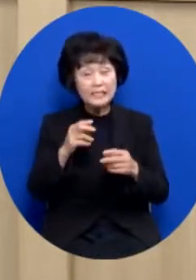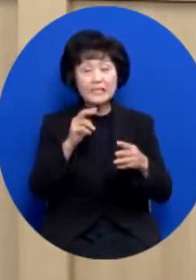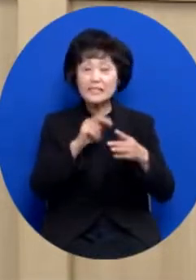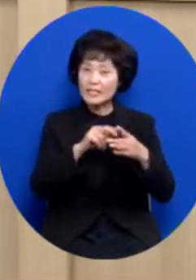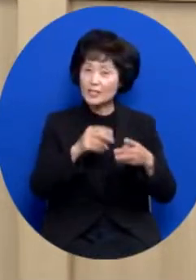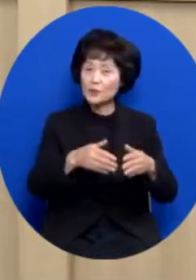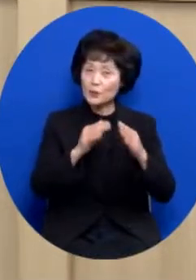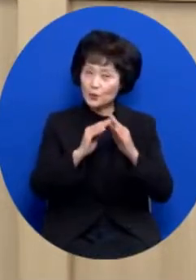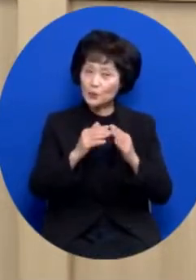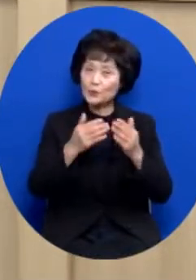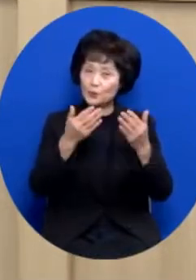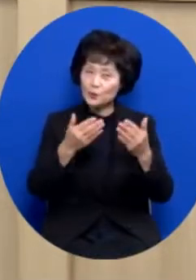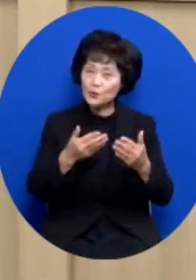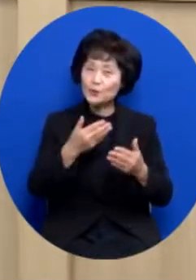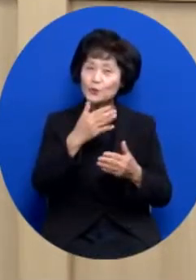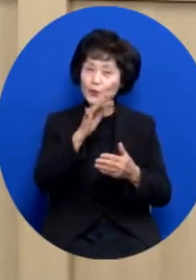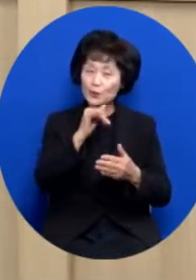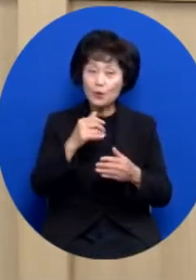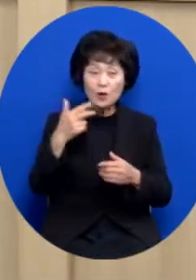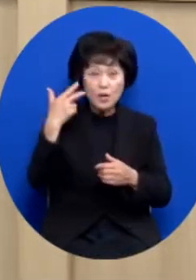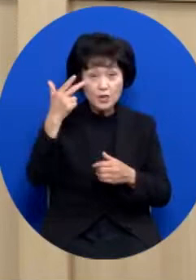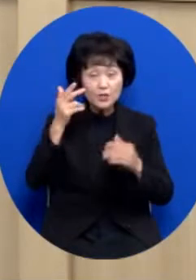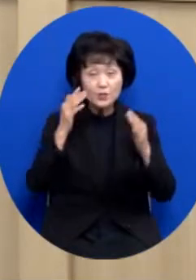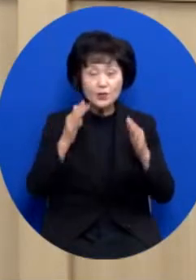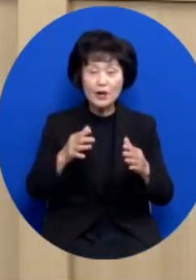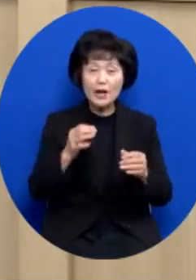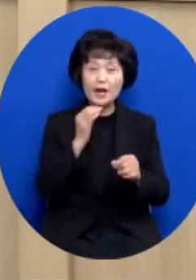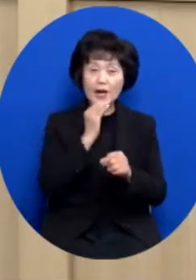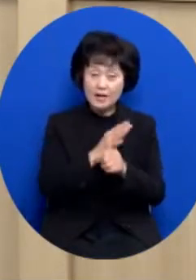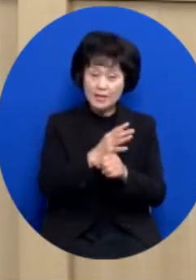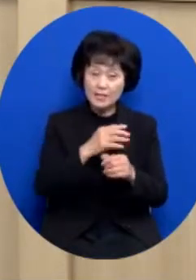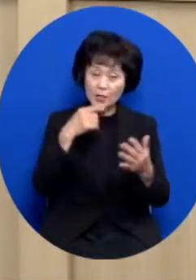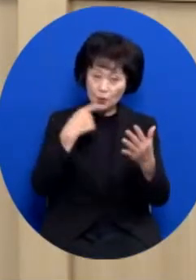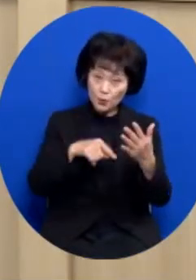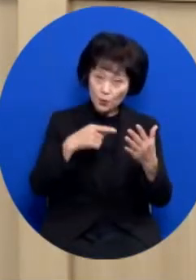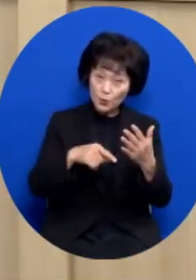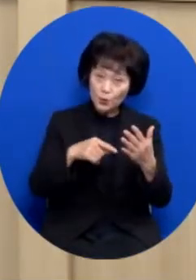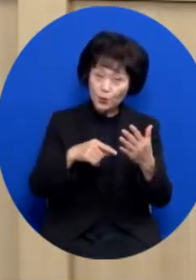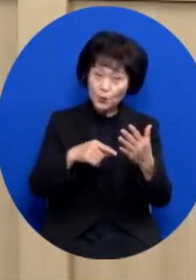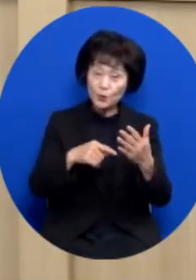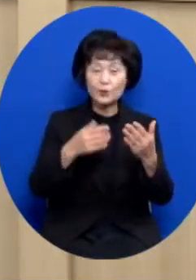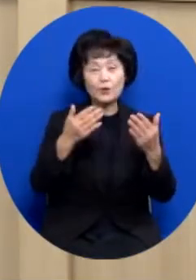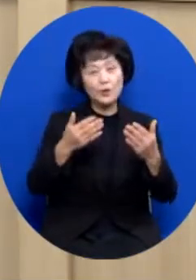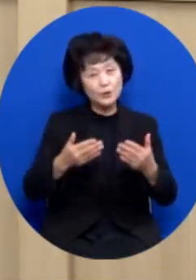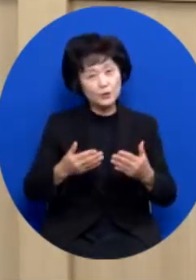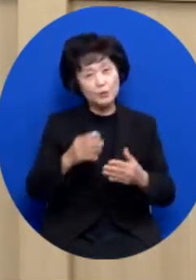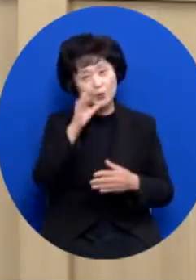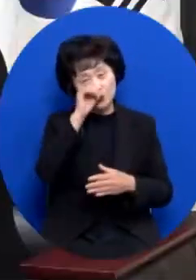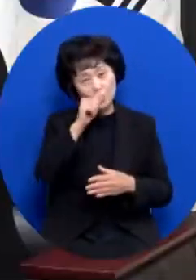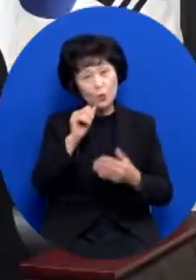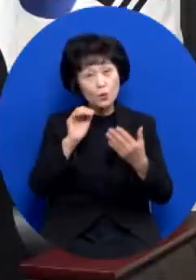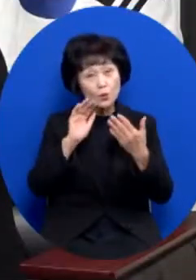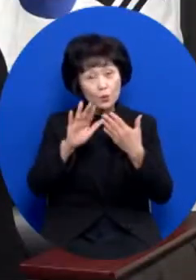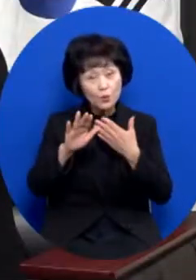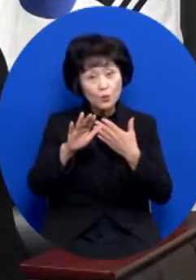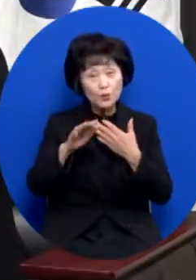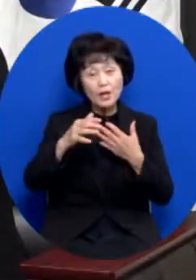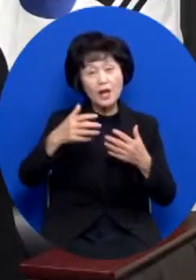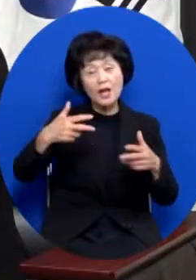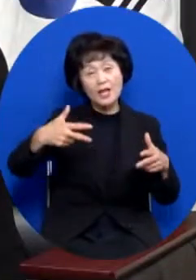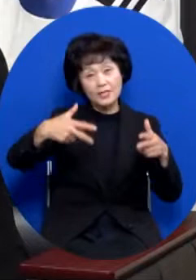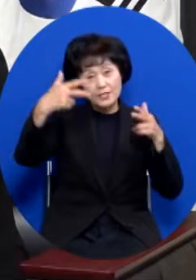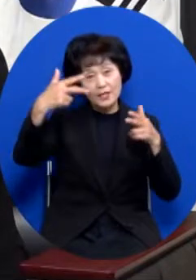수도 있겠죠 그리고 한 일주일 동안 간단한 교육을 시켜주면서 시켜주는 방법 그리고 그 이후에 화상을